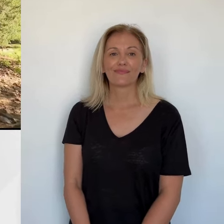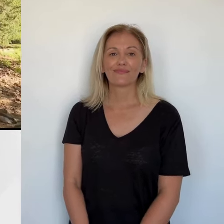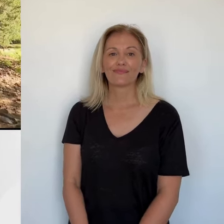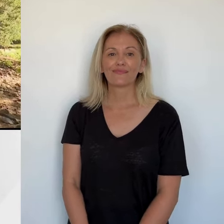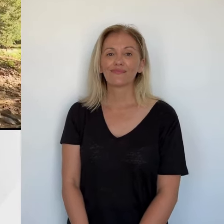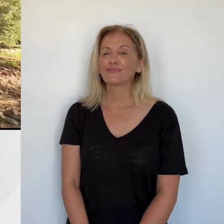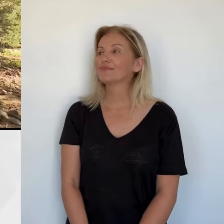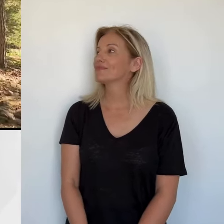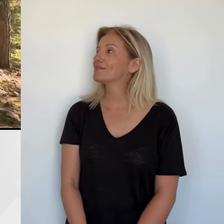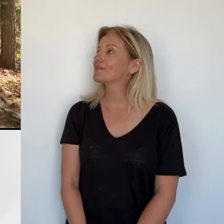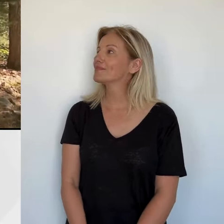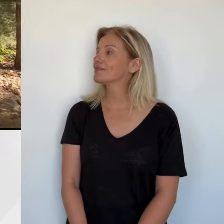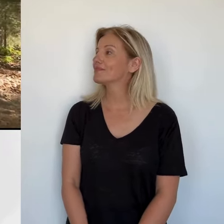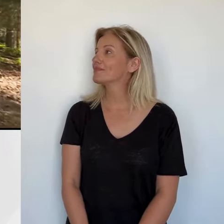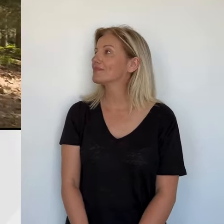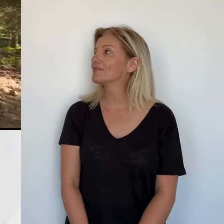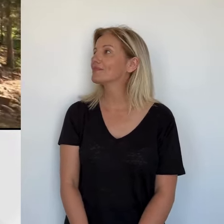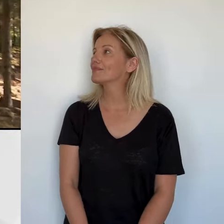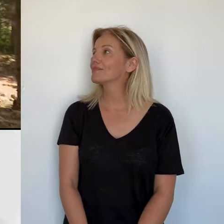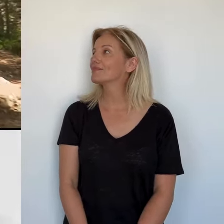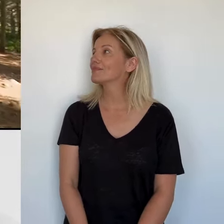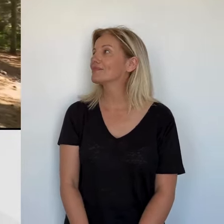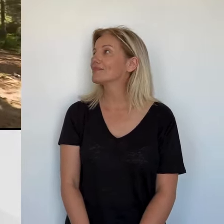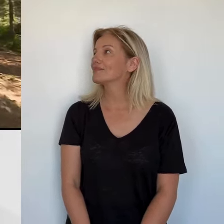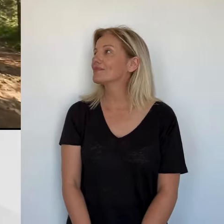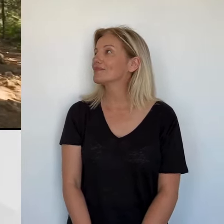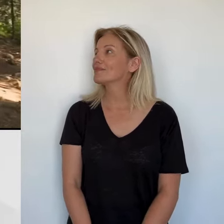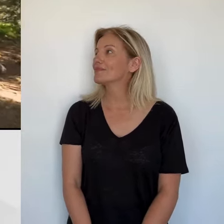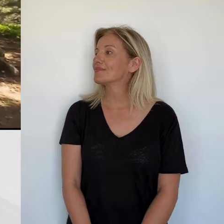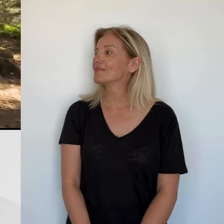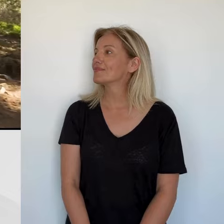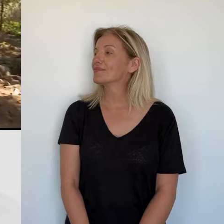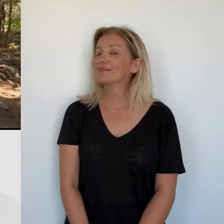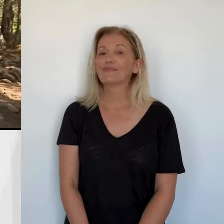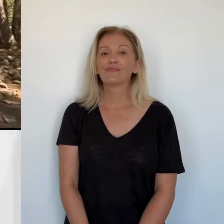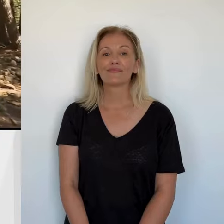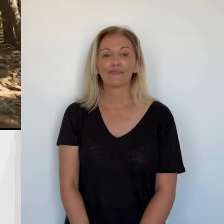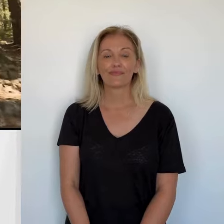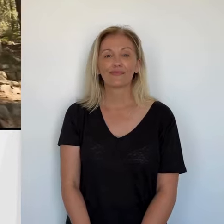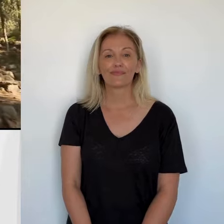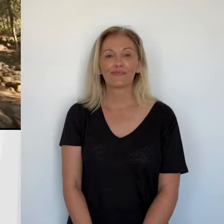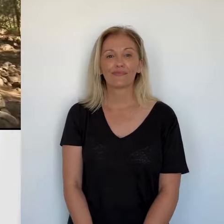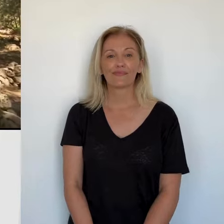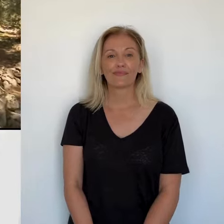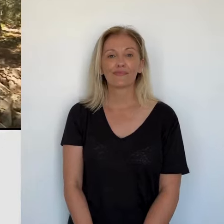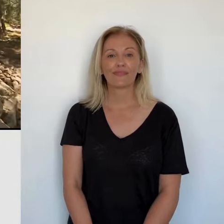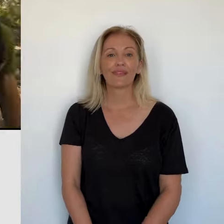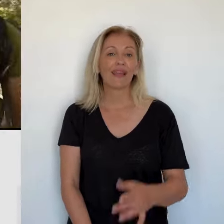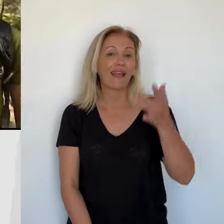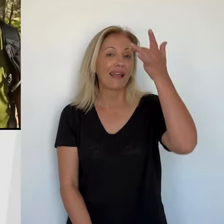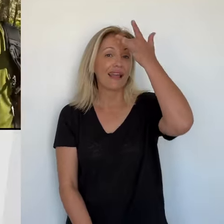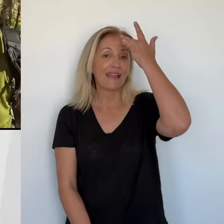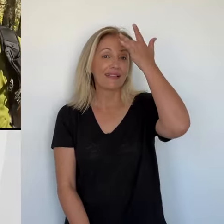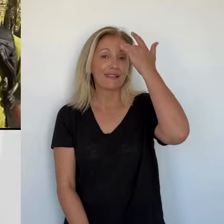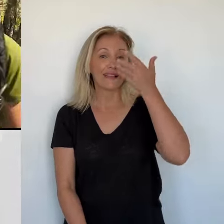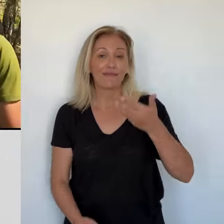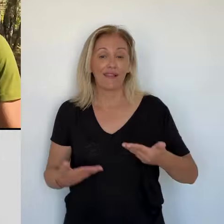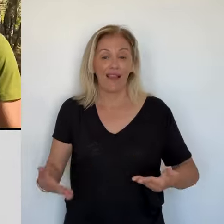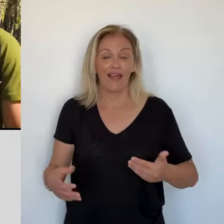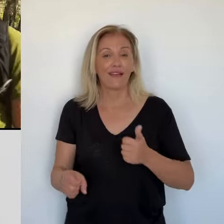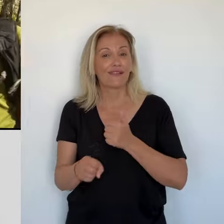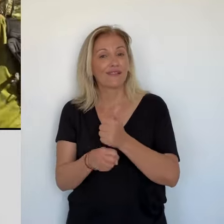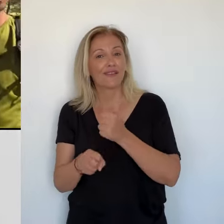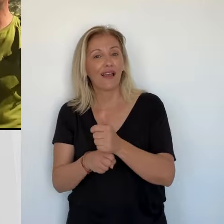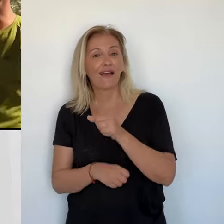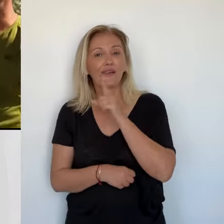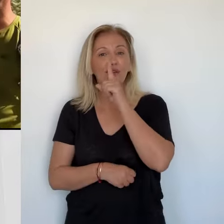Pendant la saison estivale, un gardien veille chaque jour sur ce lac. Léo, comment ça va? Ça va, et toi? En forme? Ouais, super. Ça